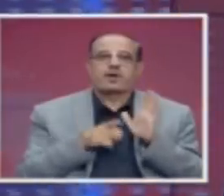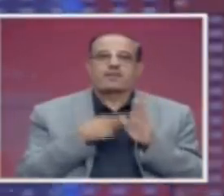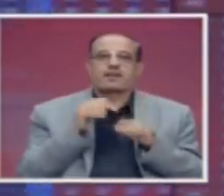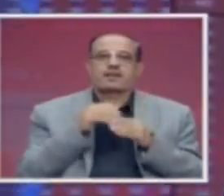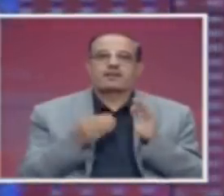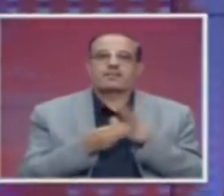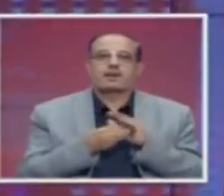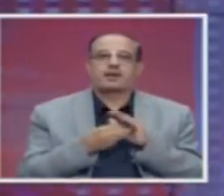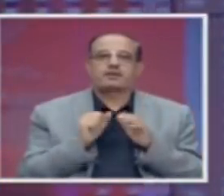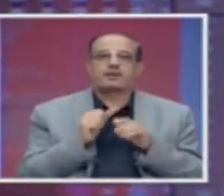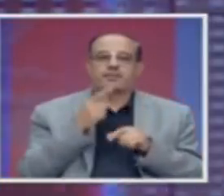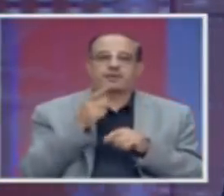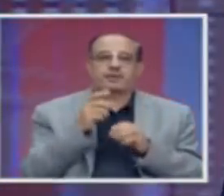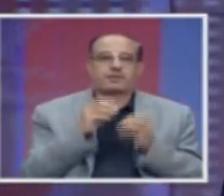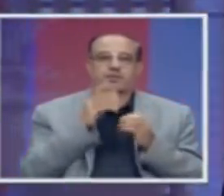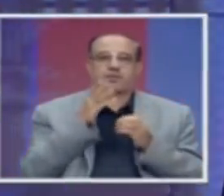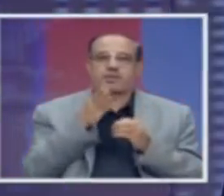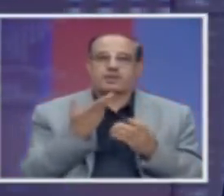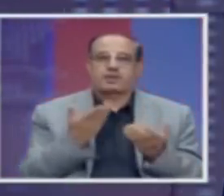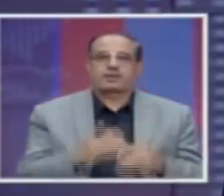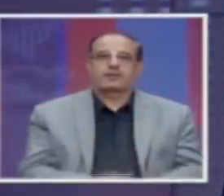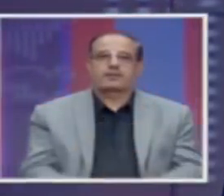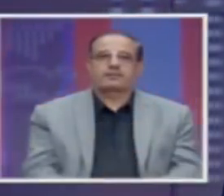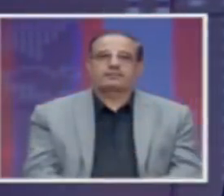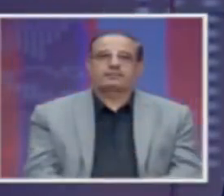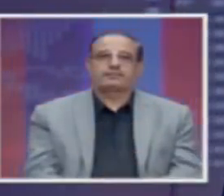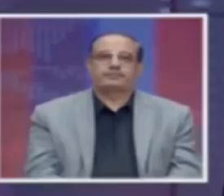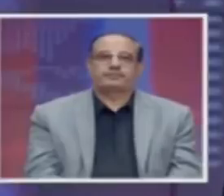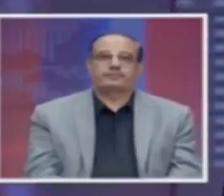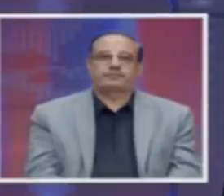تصويت المصريين بالخارج في المرحلة الأولى لانتخابات مجلس النواب.